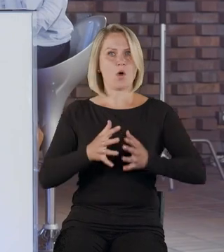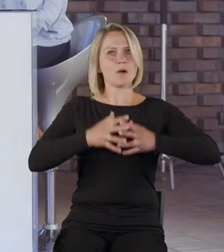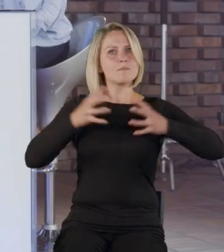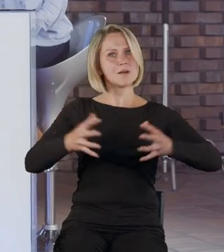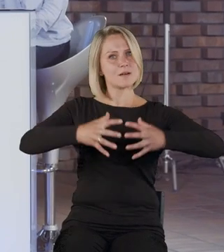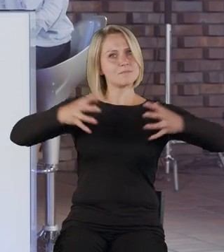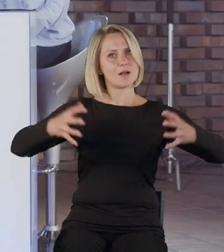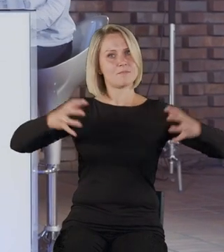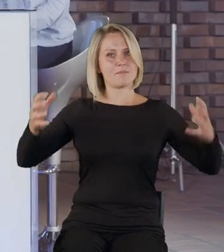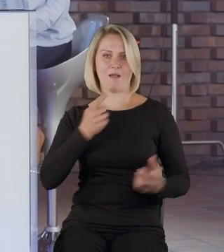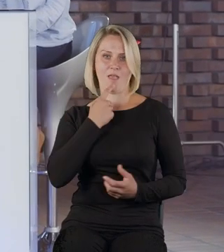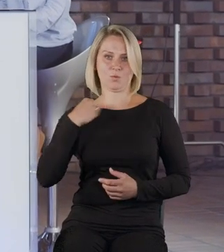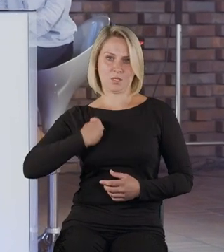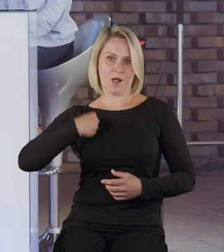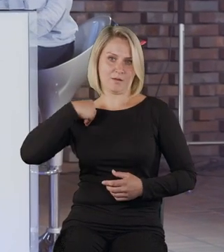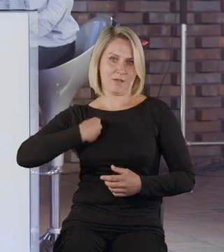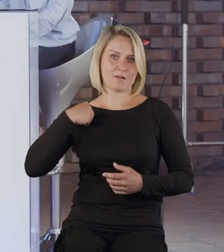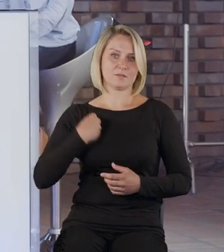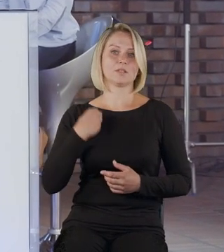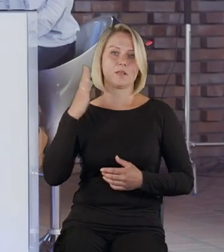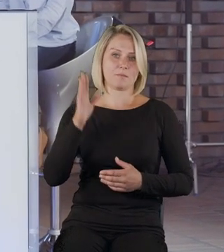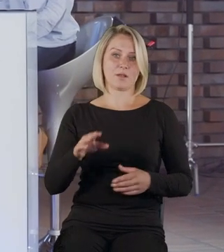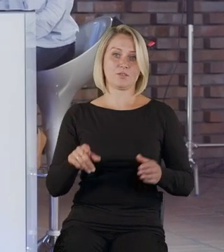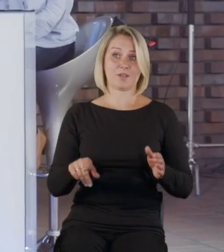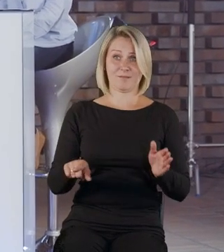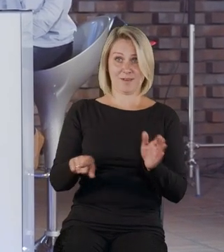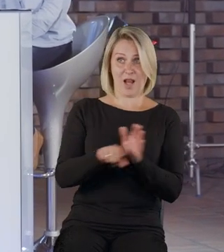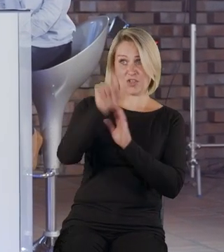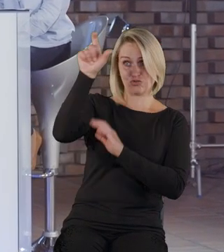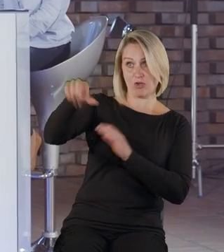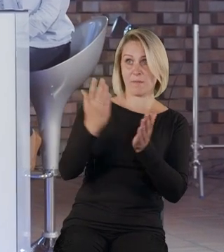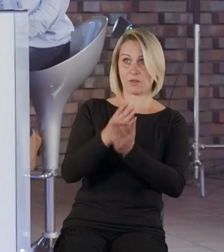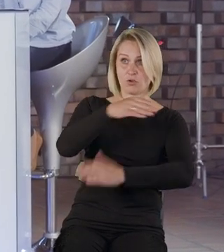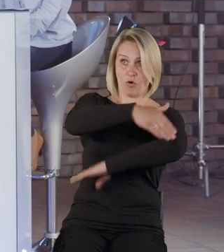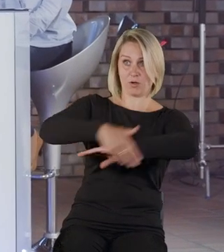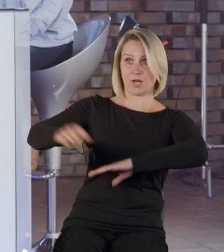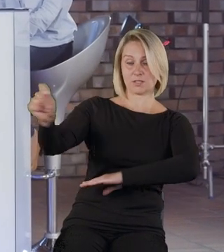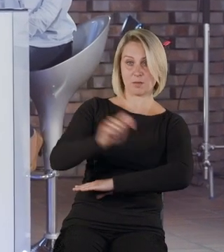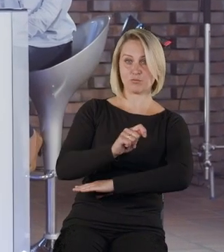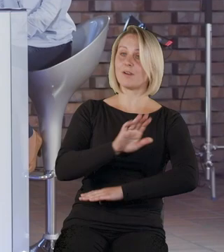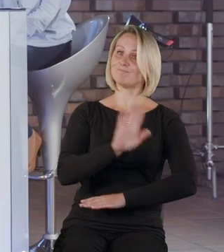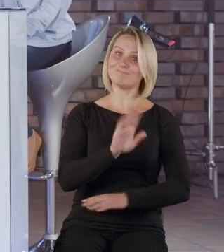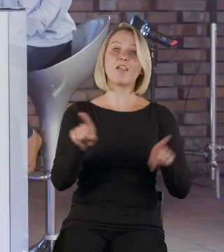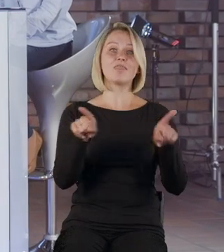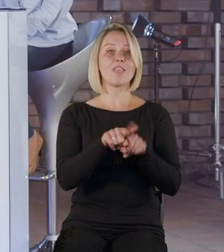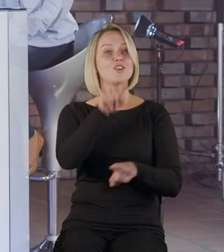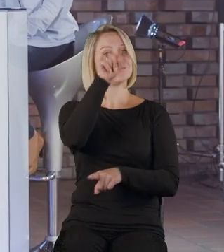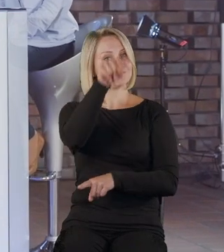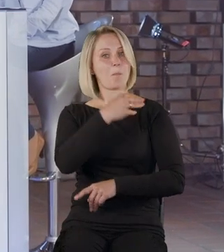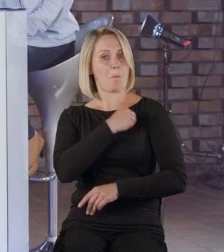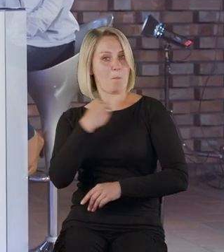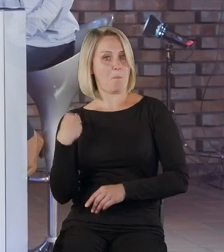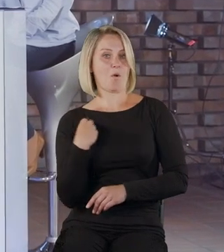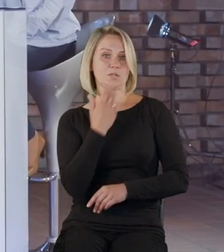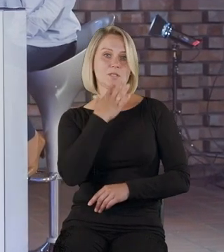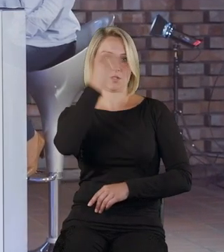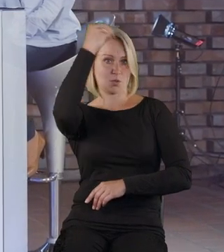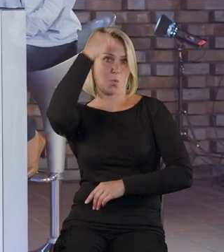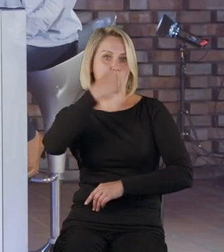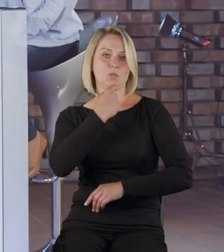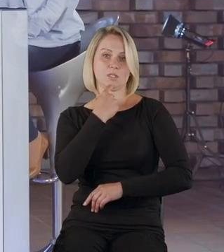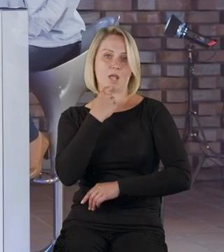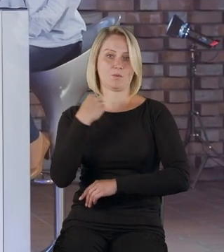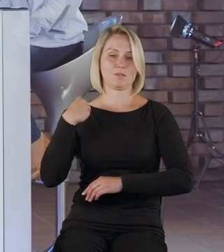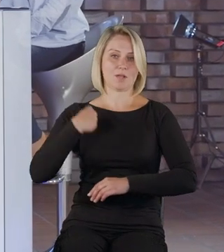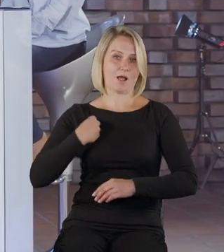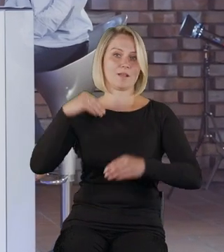studiów w języku angielskim, które, pamiętajmy, są skierowane nie tylko do cudzoziemców, ale także do Polaków. I w